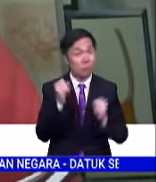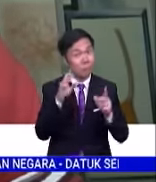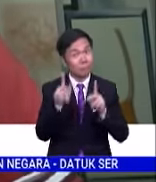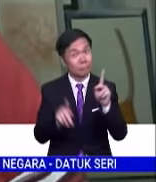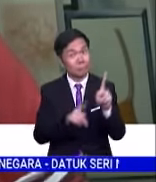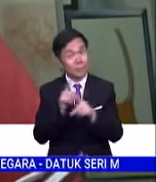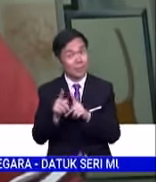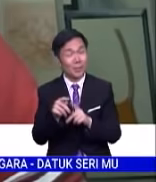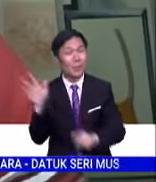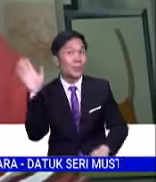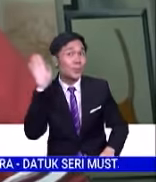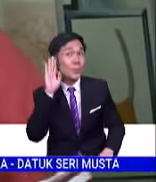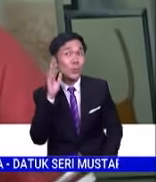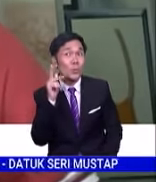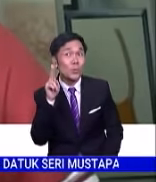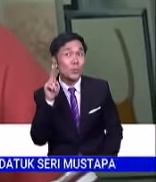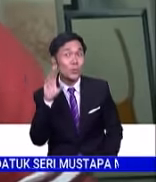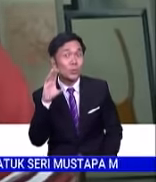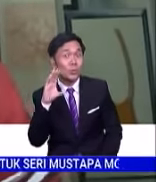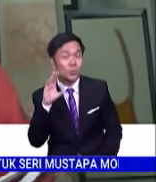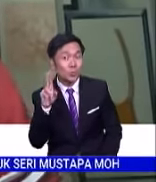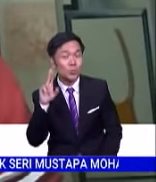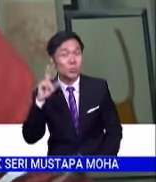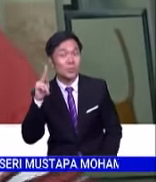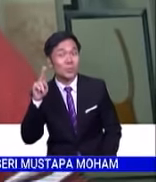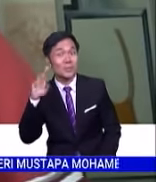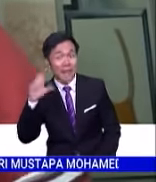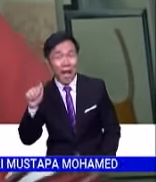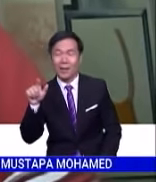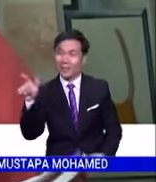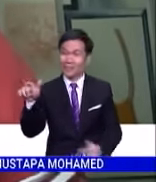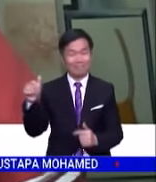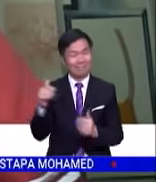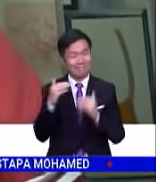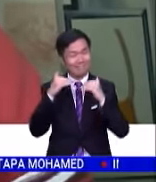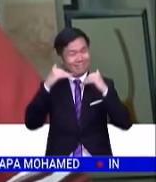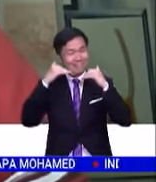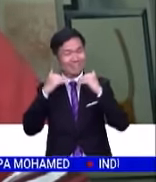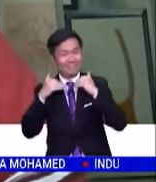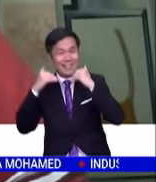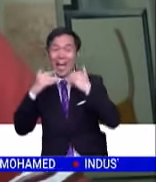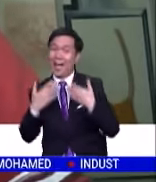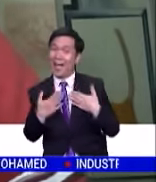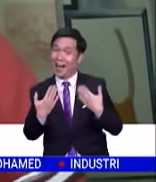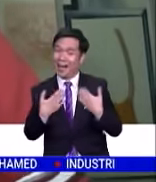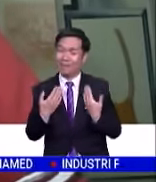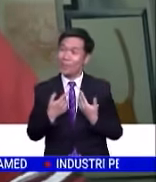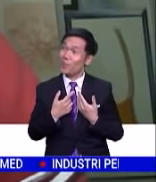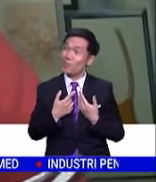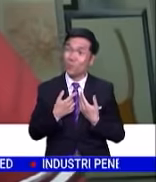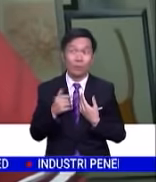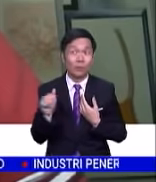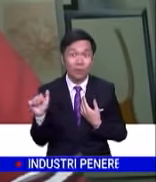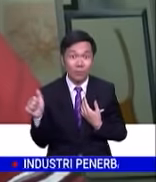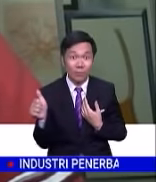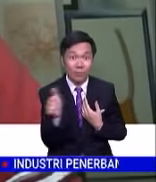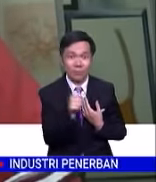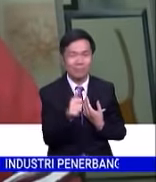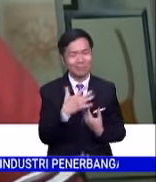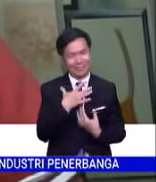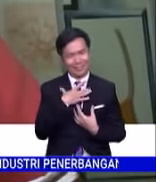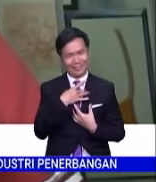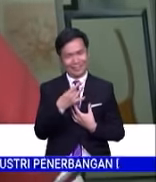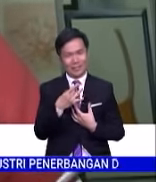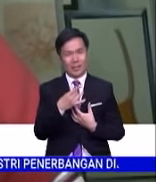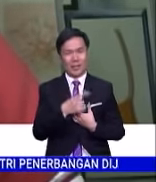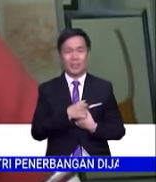mengatakan bila dengar lagu Kucu-Kucu ni, diorang pun happy, diorang pun suka. So bila kita as penyanyi dapat tahu orang kata diorang suka lagu kita apa semua,